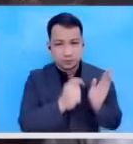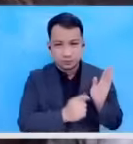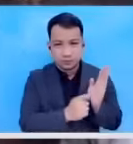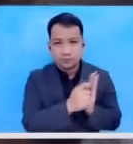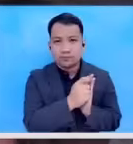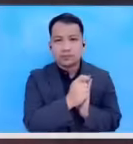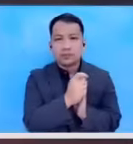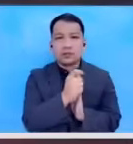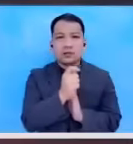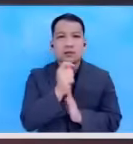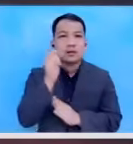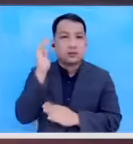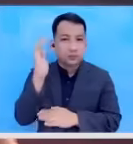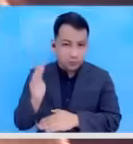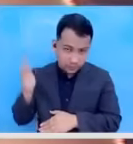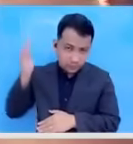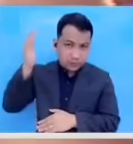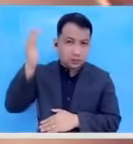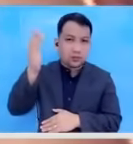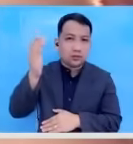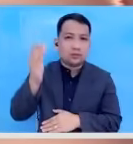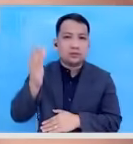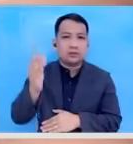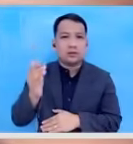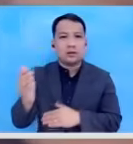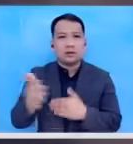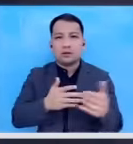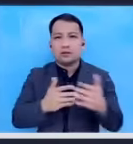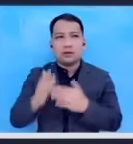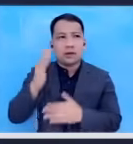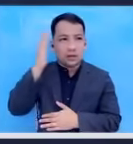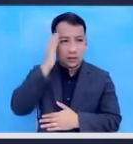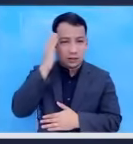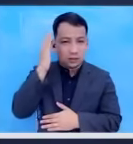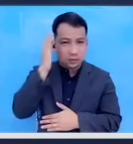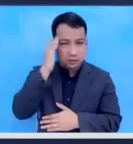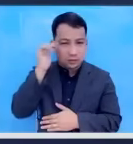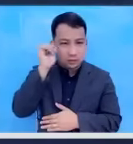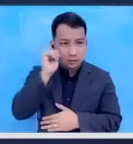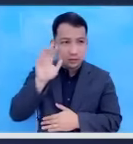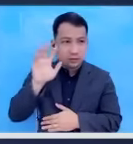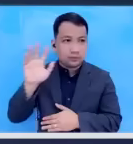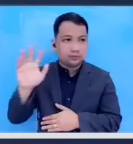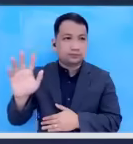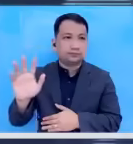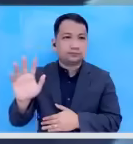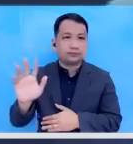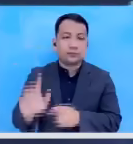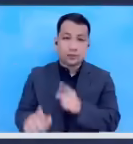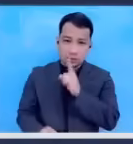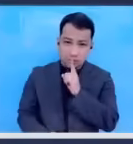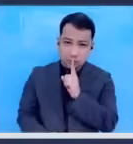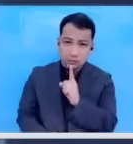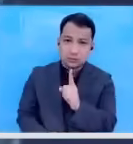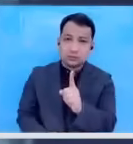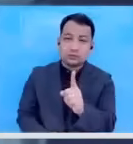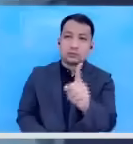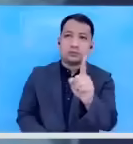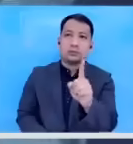Tadhana na ang may alam ng tunay na